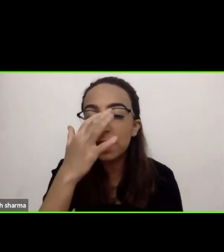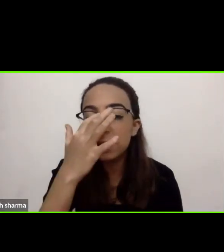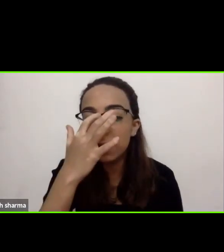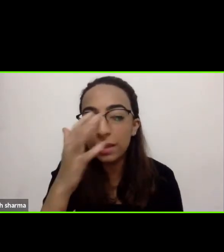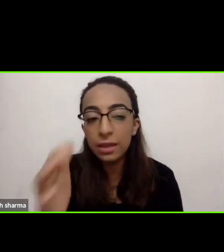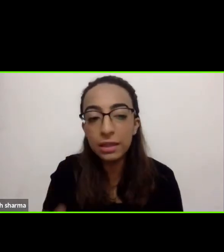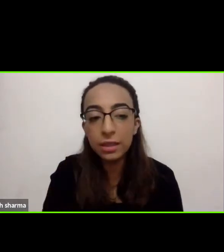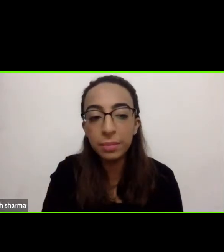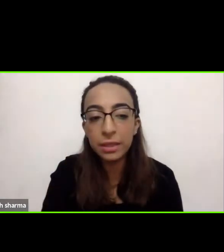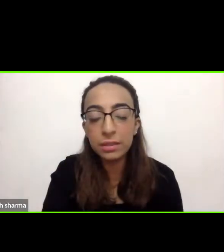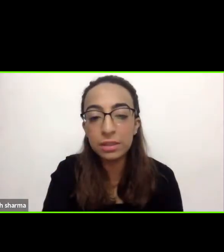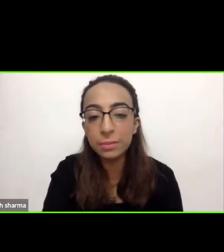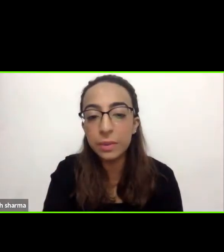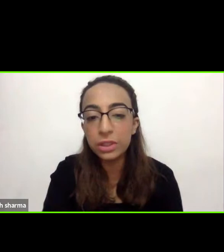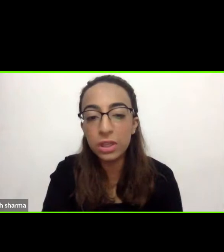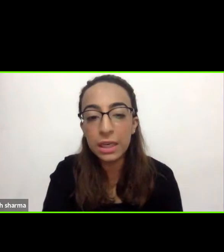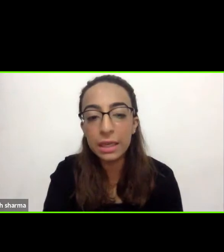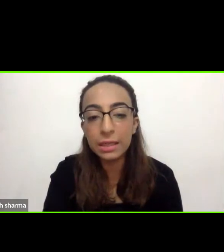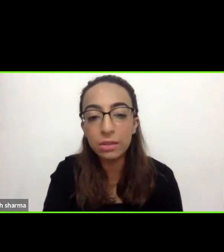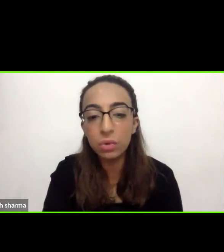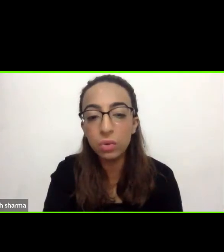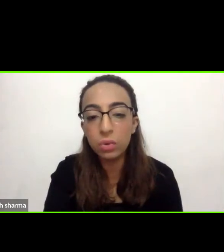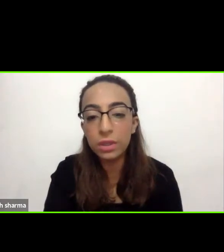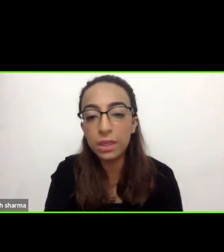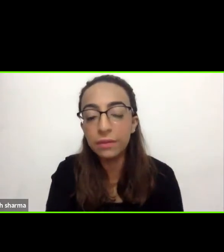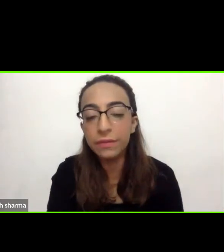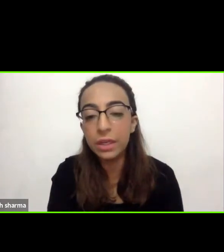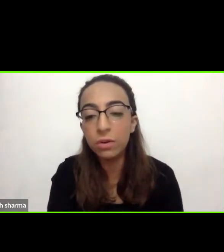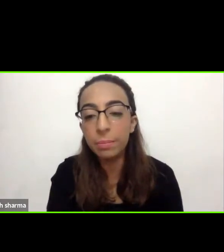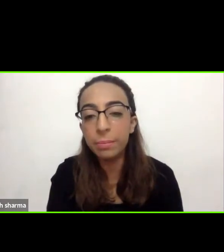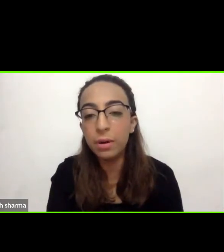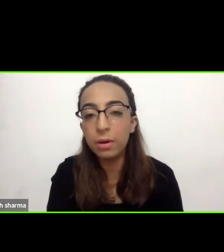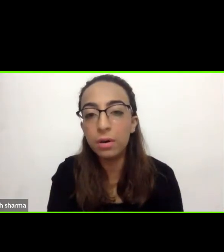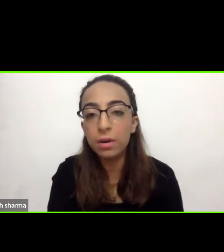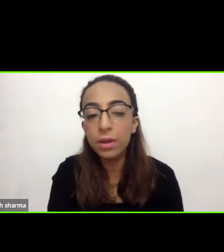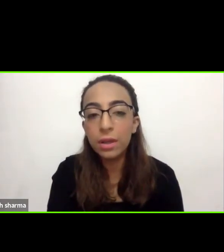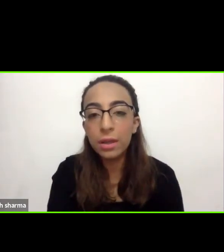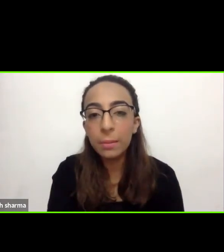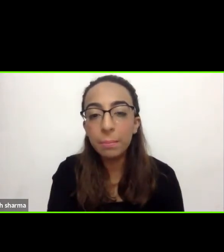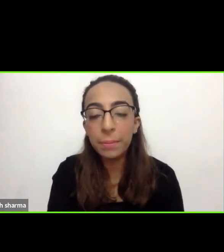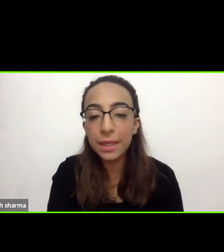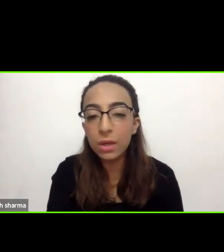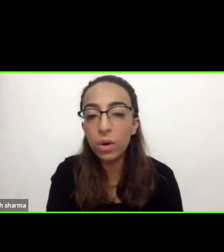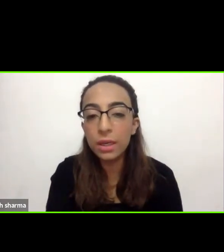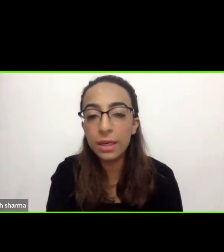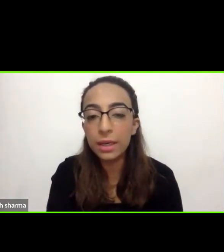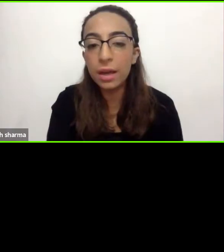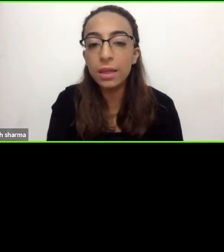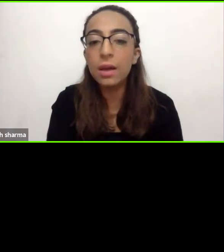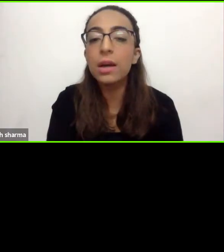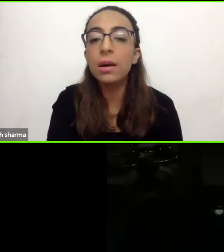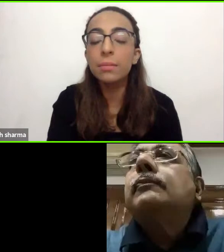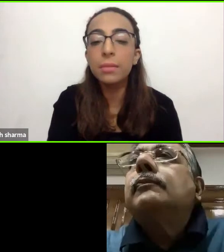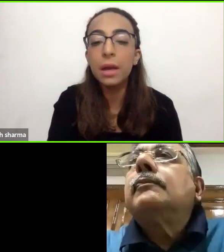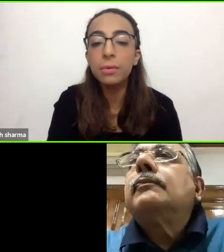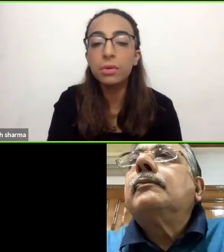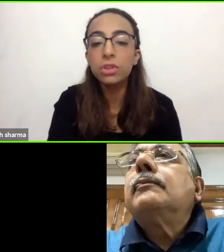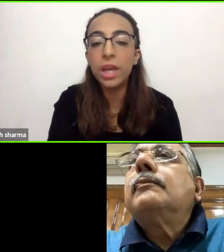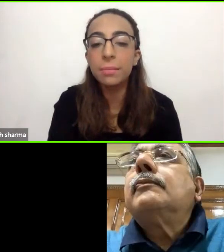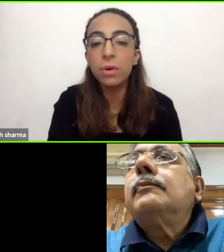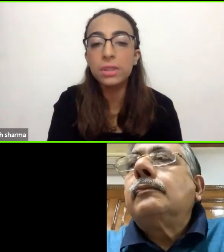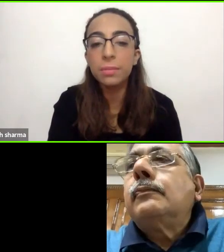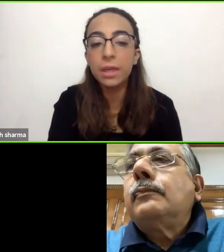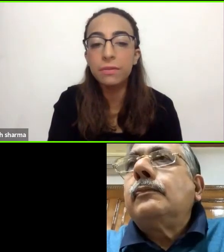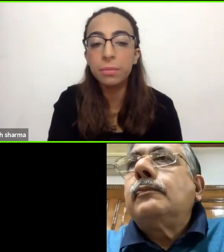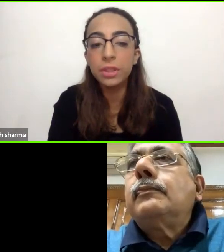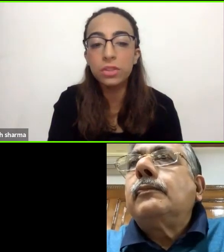आई वाज आस्किंग कि इंटरप्रेटर्स जब स्विच करेंगे तो उनकी वीडियो पिन कौन करेगा, या हम आपको